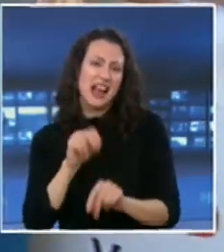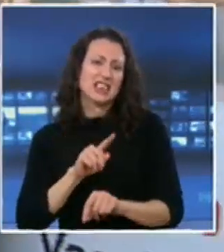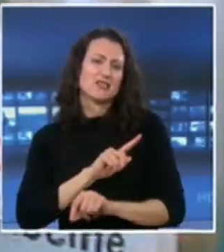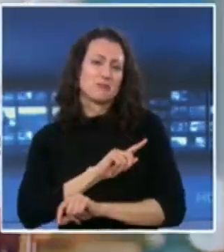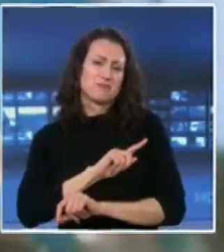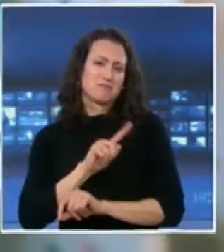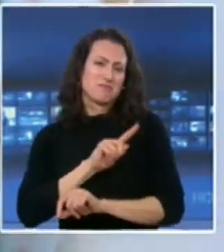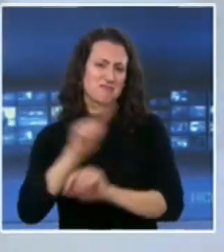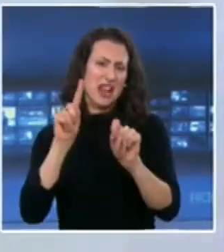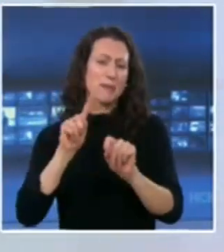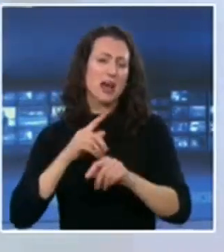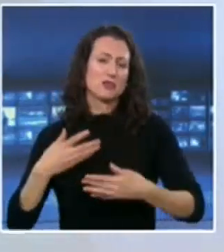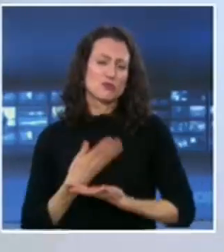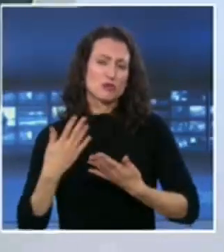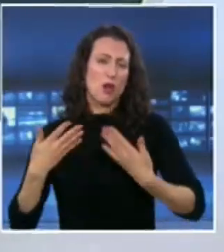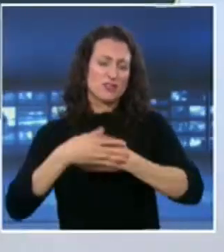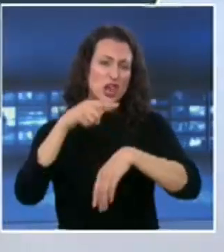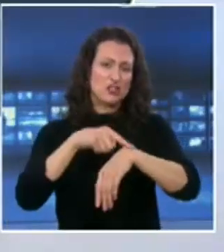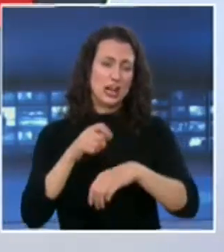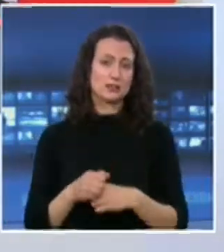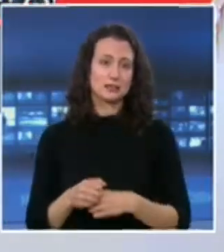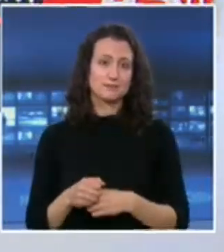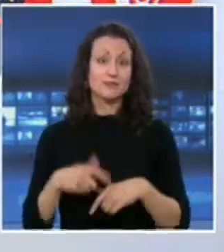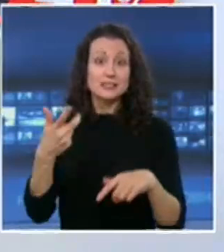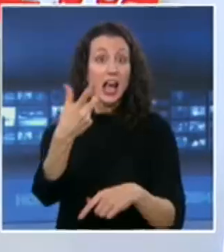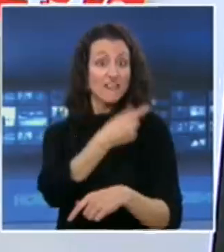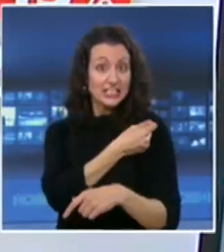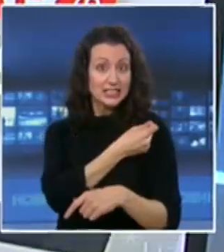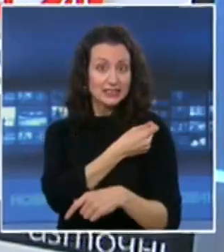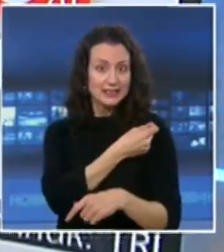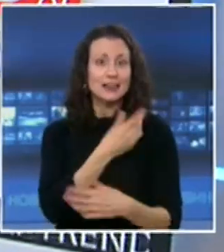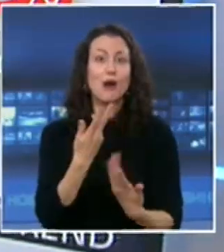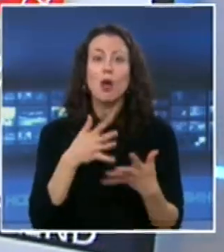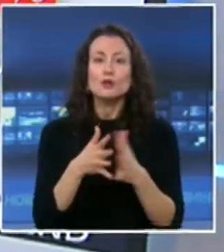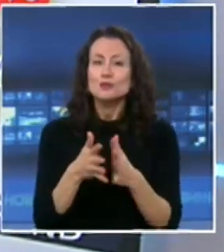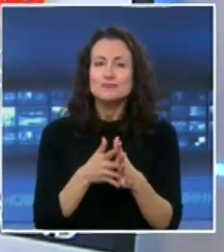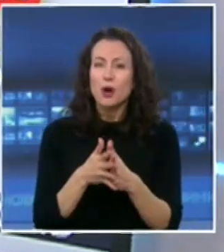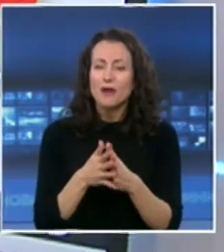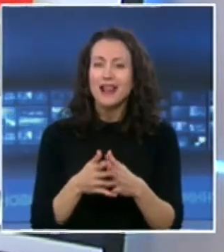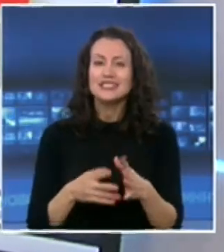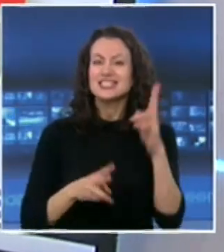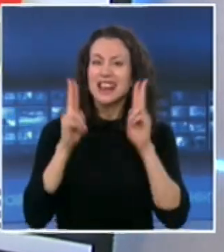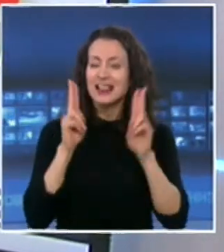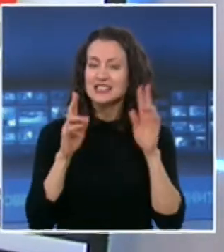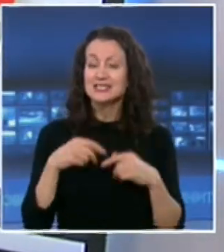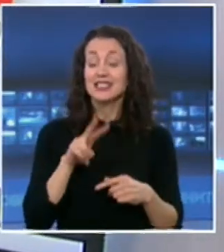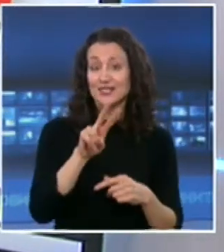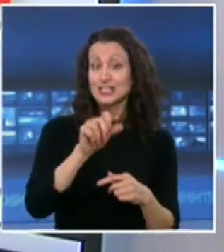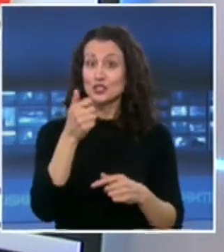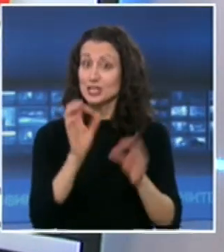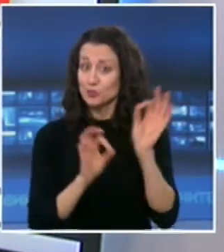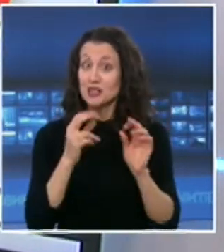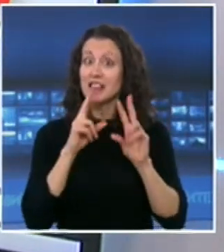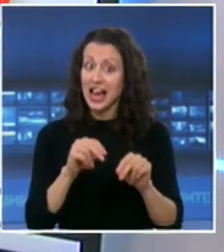темата за ваксините сега. Колко души биха се ваксинирали? 26% от българите посочват, че ще го